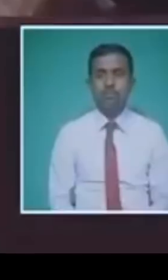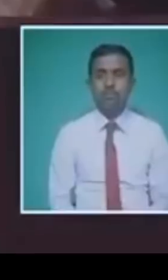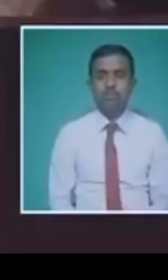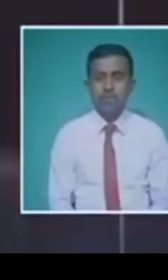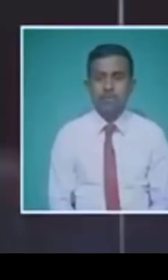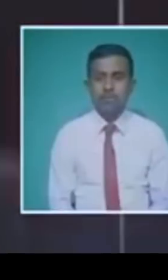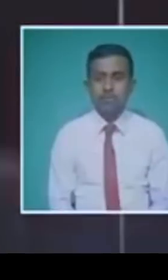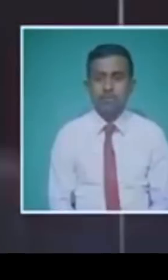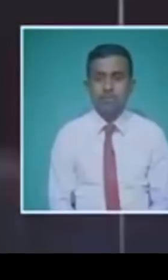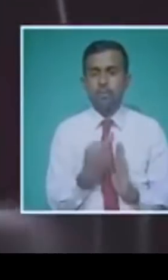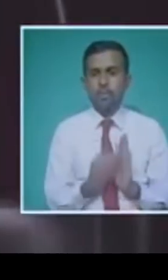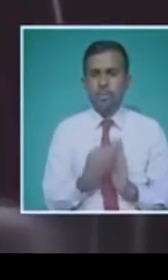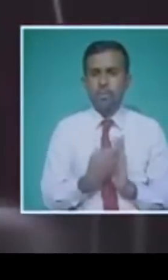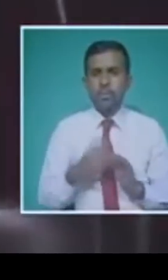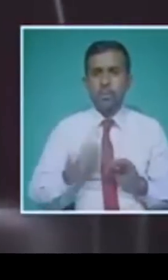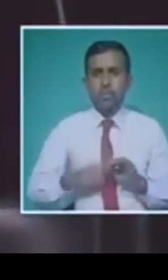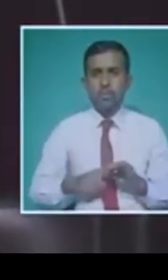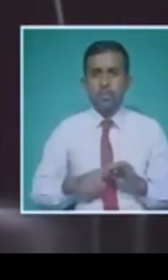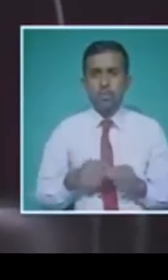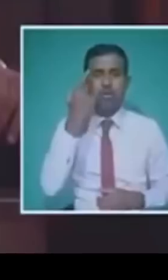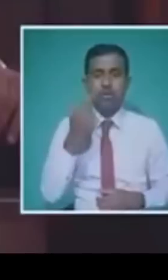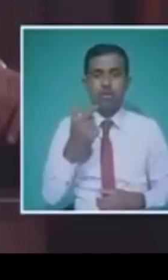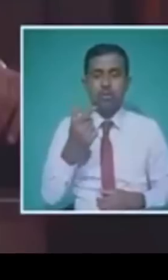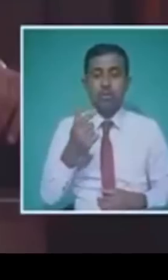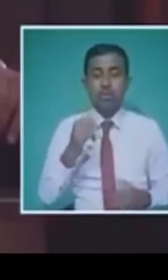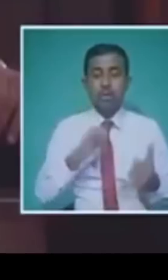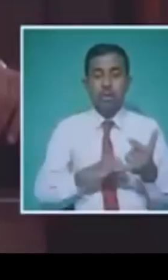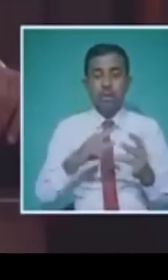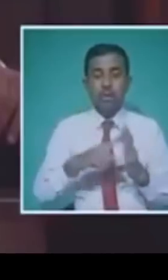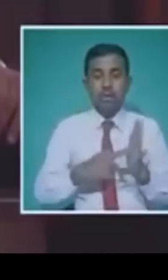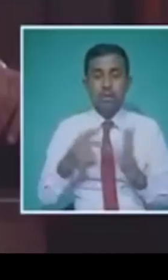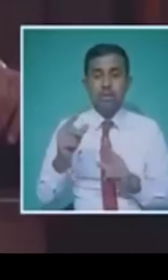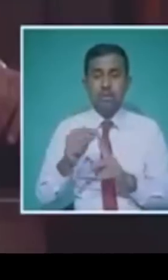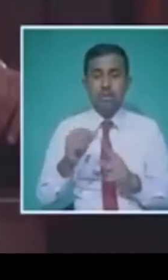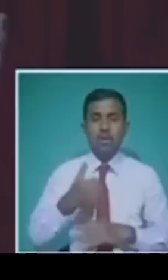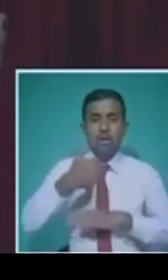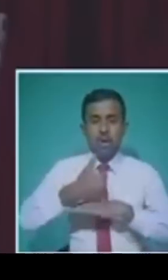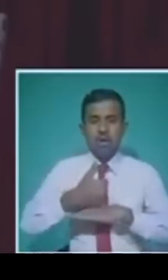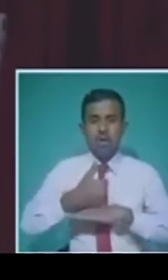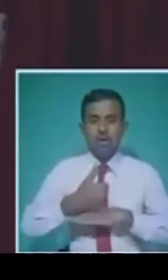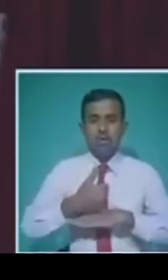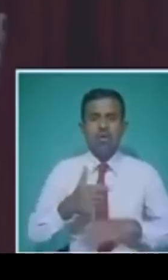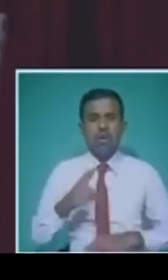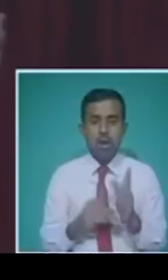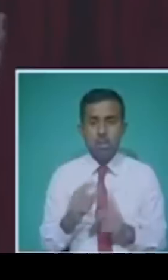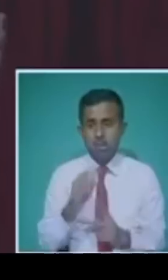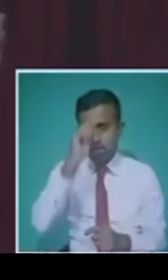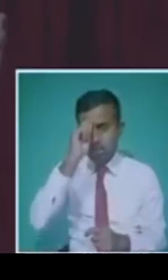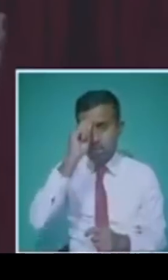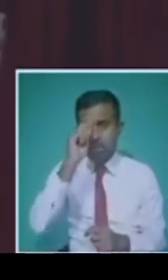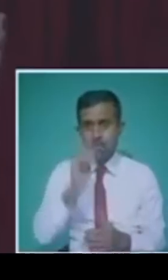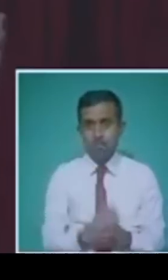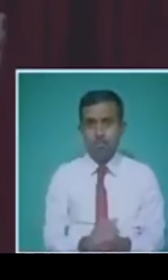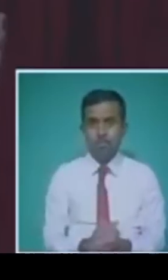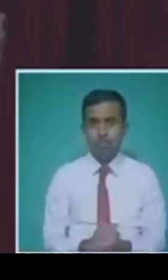பாராளுமன்றத்தில் கடும் வாக்குவாதம். கடுப்பான சாணக்கியன். சாணக்கியனை திட்டி தீர்த்த தமிழ் எம்பியால் அமைதியான சபை. ஐயோ